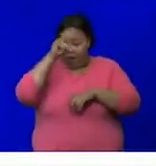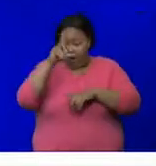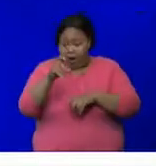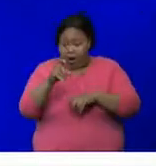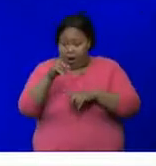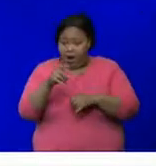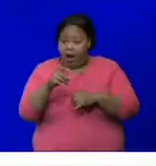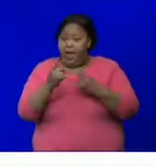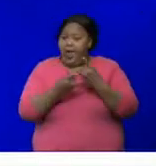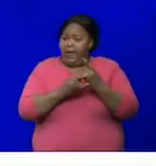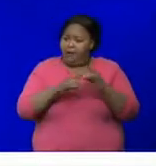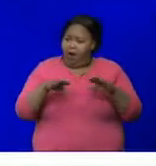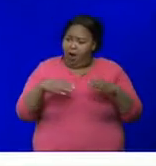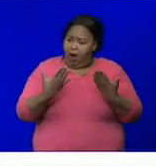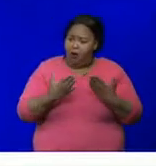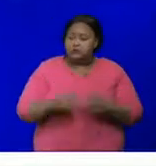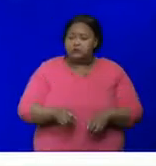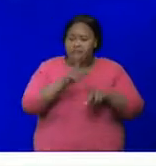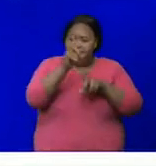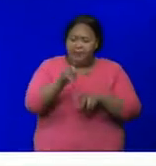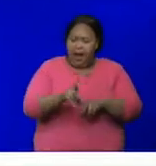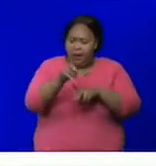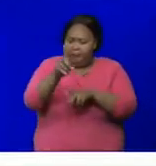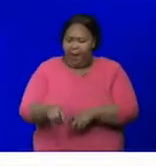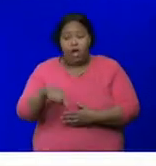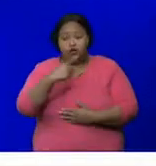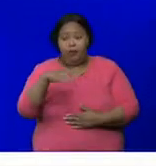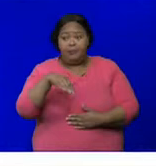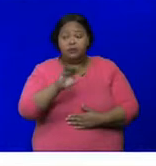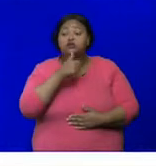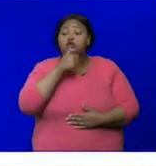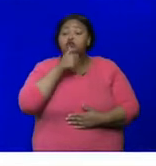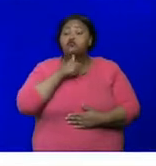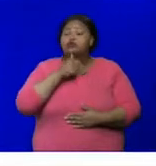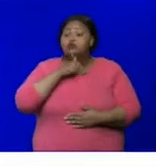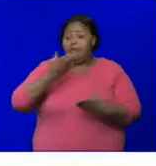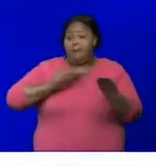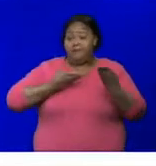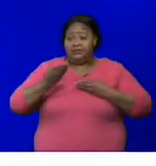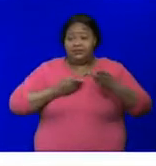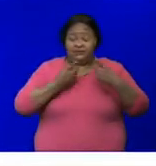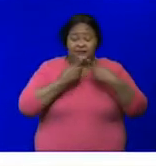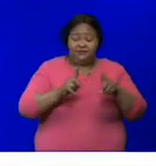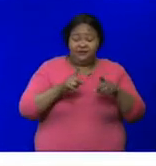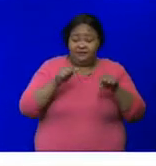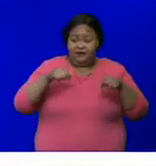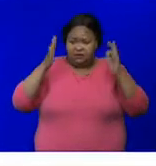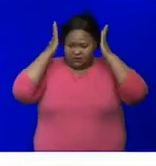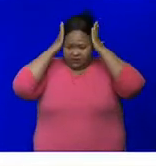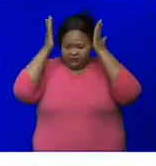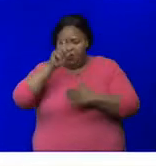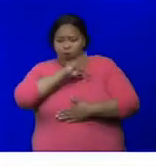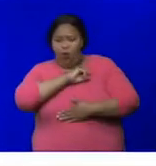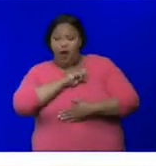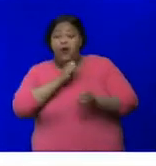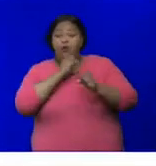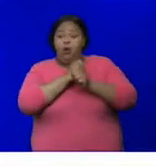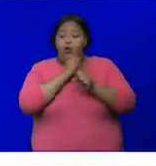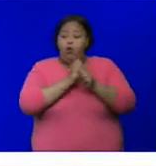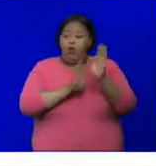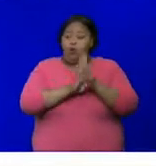mining kusebenziswa bosogontraki balapha event kude kwakhe emathuba emsebenzi kuthuthuke nehlangothi lekuthengisa